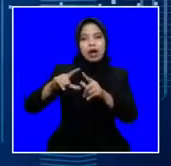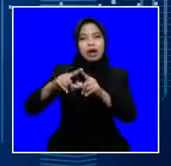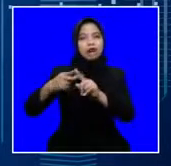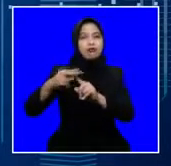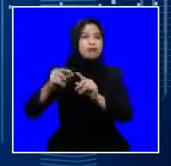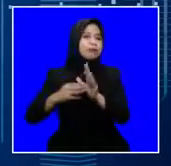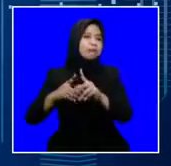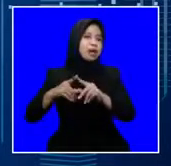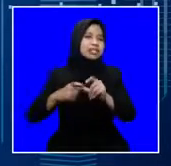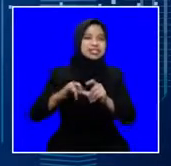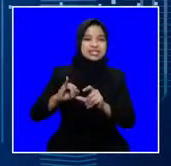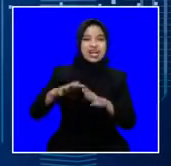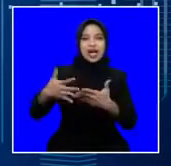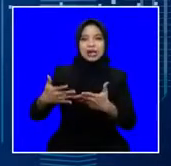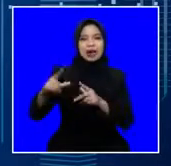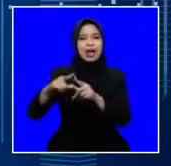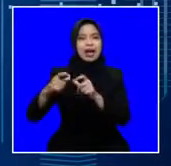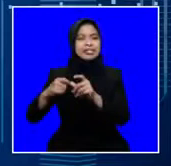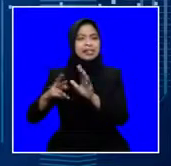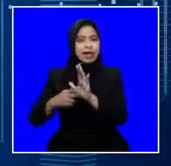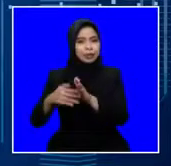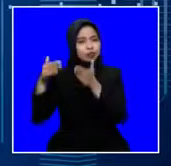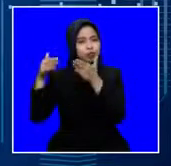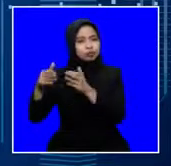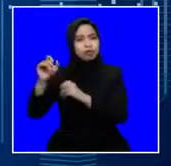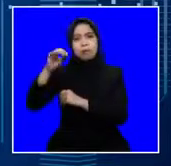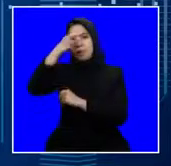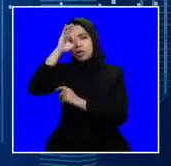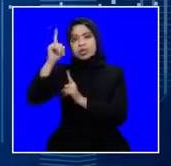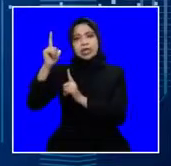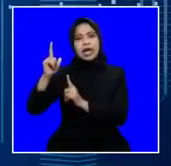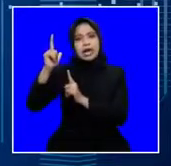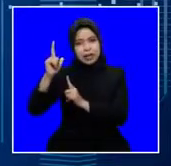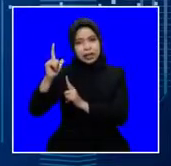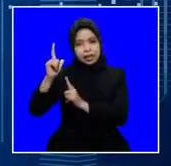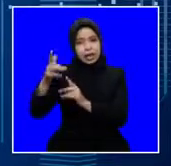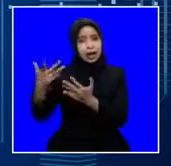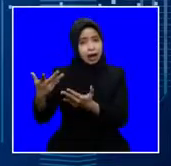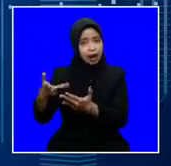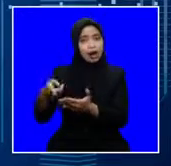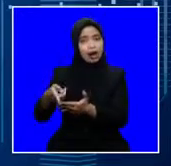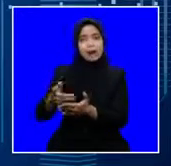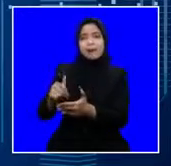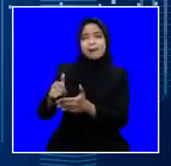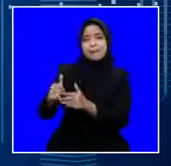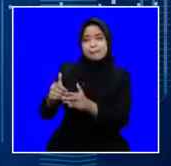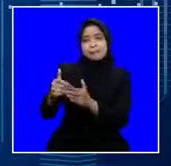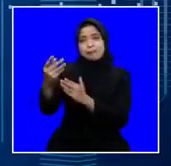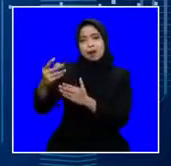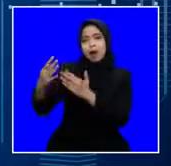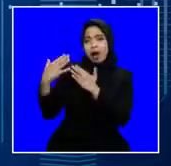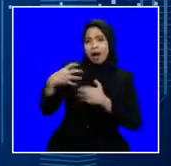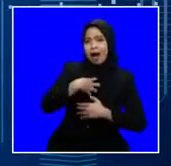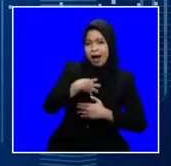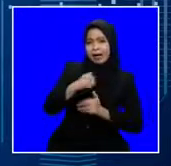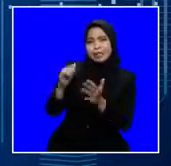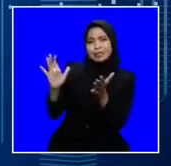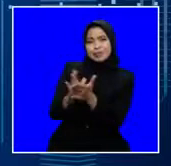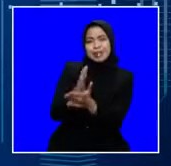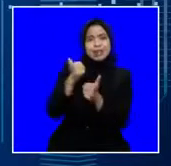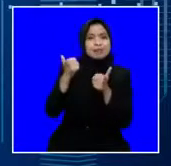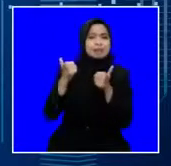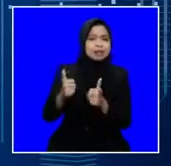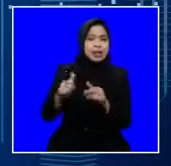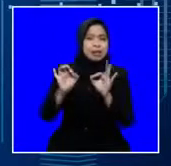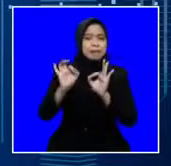dan juga beasiswa untuk ASN TNI Polri agar mereka bisa mengambil dan mendapatkan kesempatan